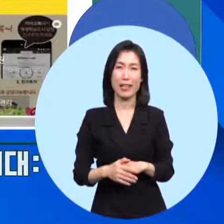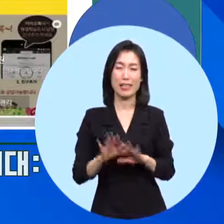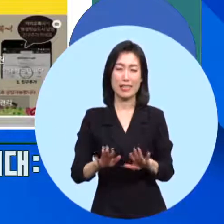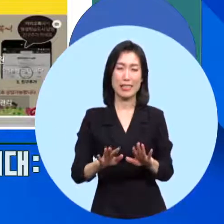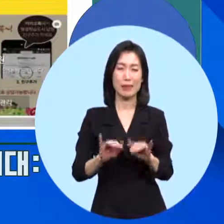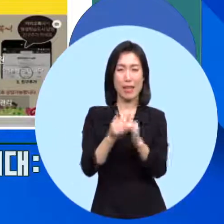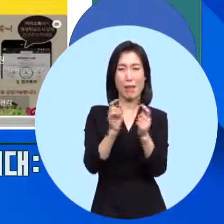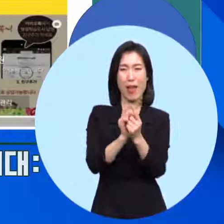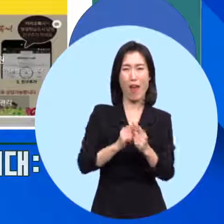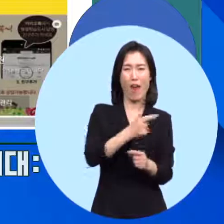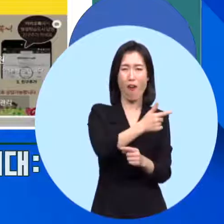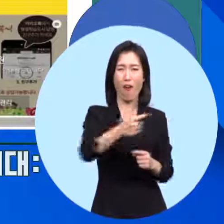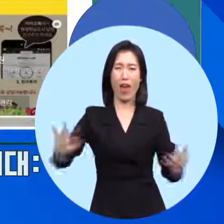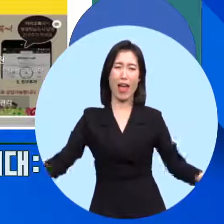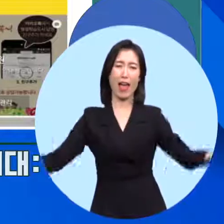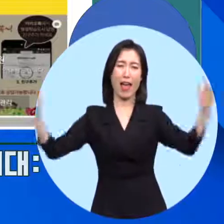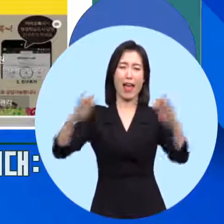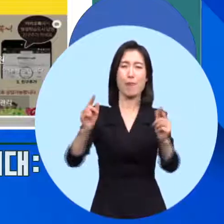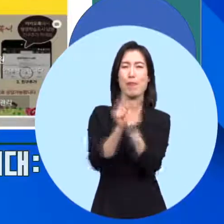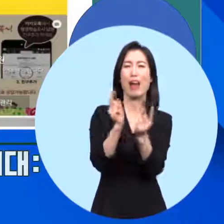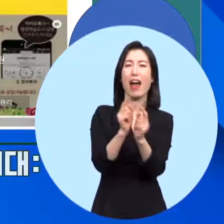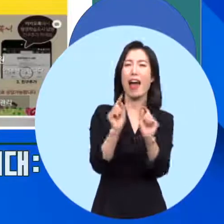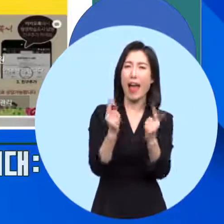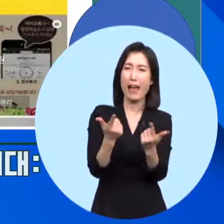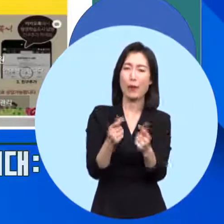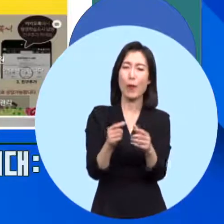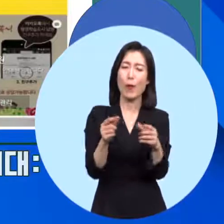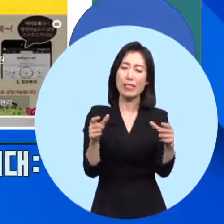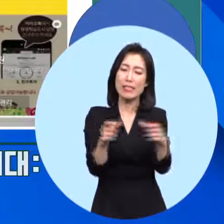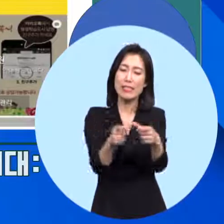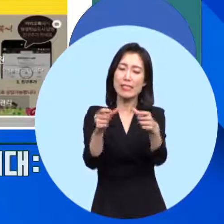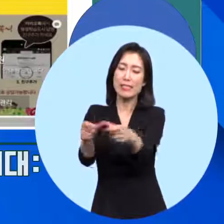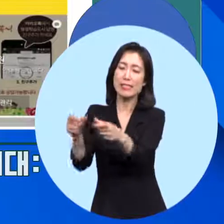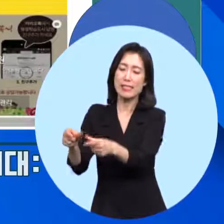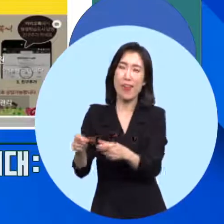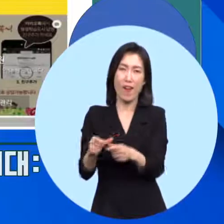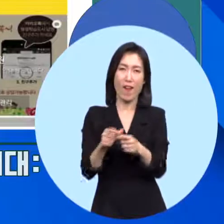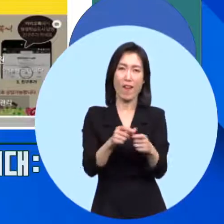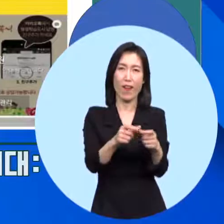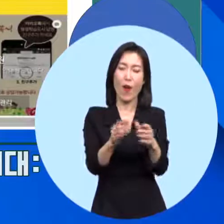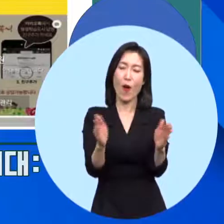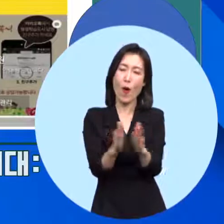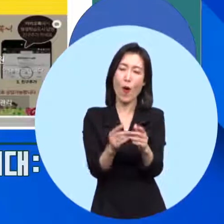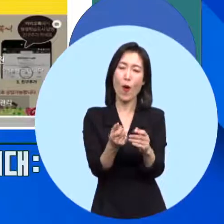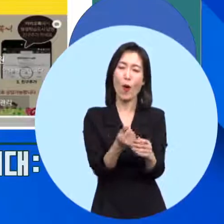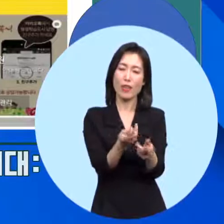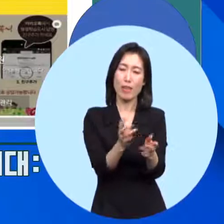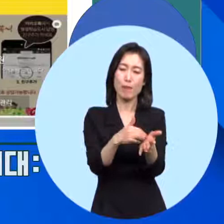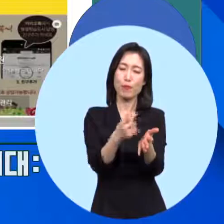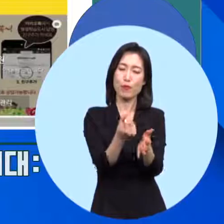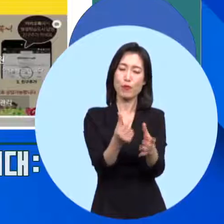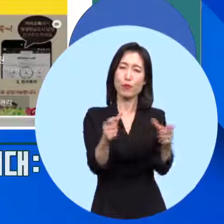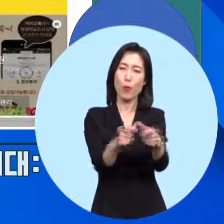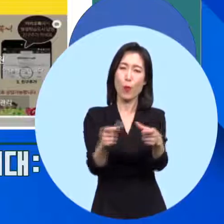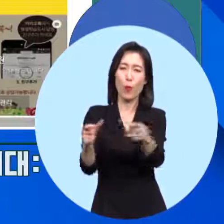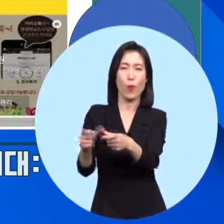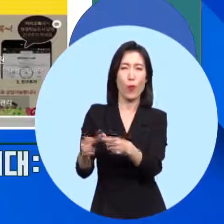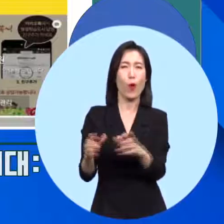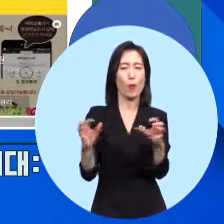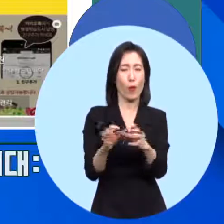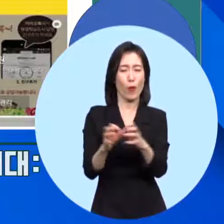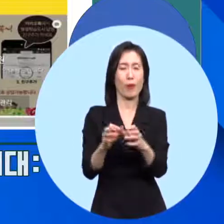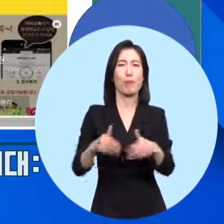아니라 지역사회에서 작게 로컬 텍트로 간다는 모습을 이 지자체에서는 보여준 거다는